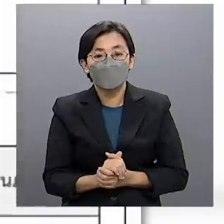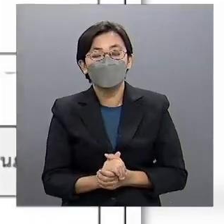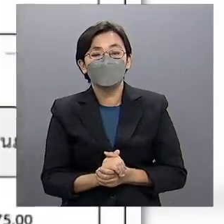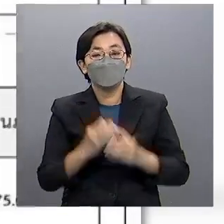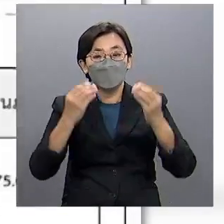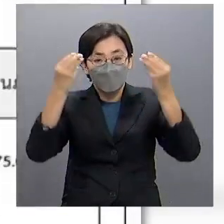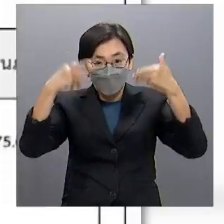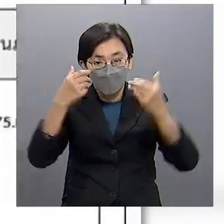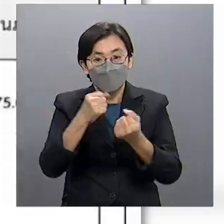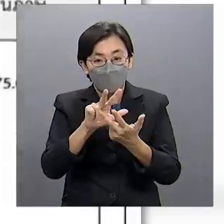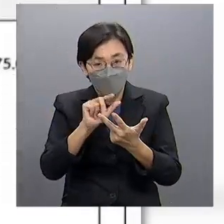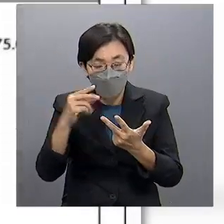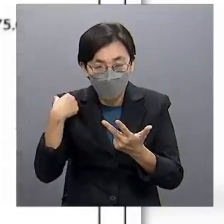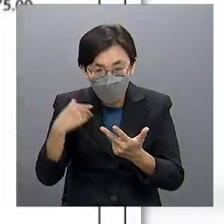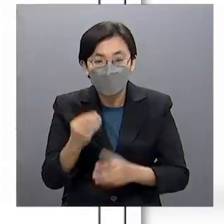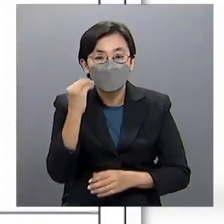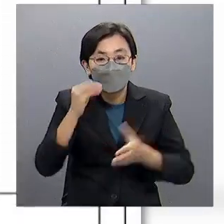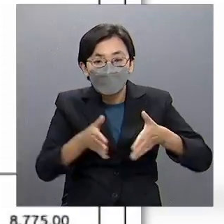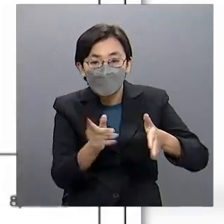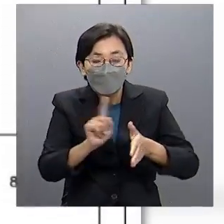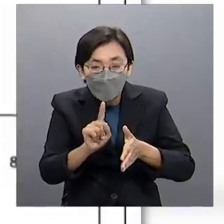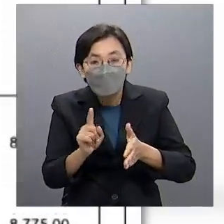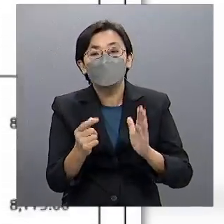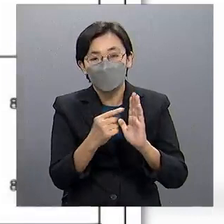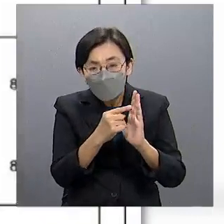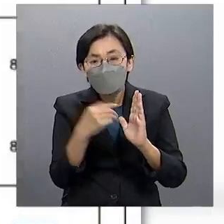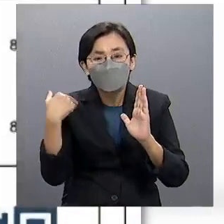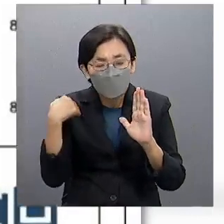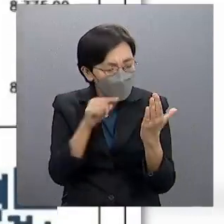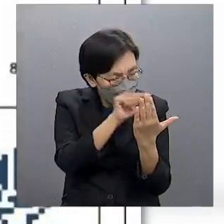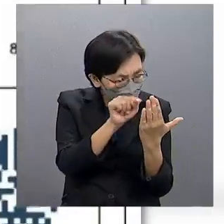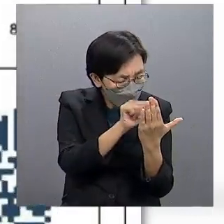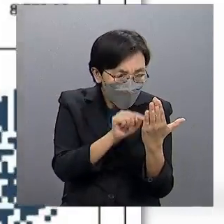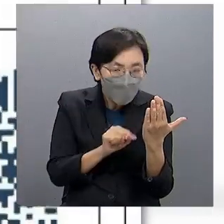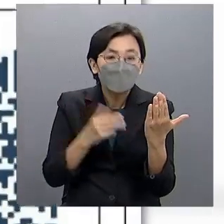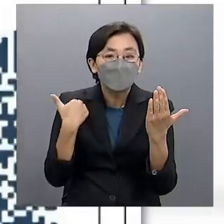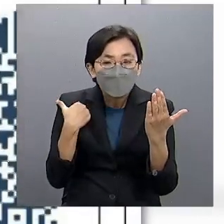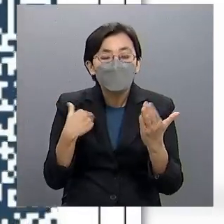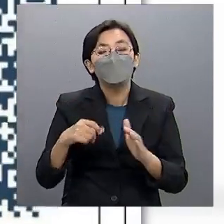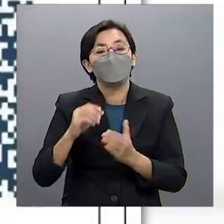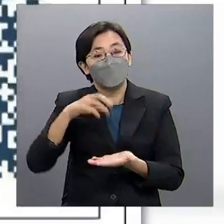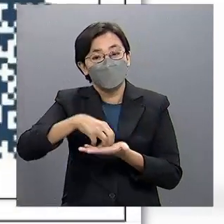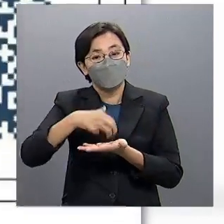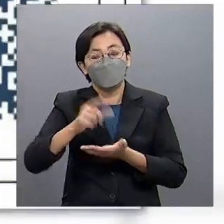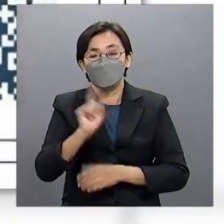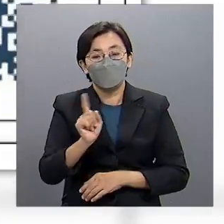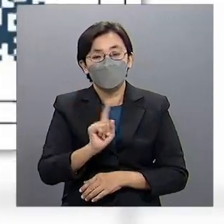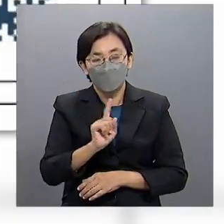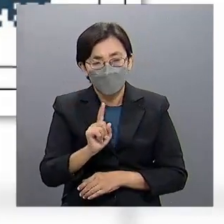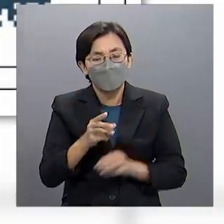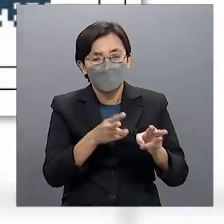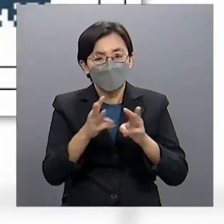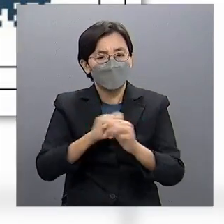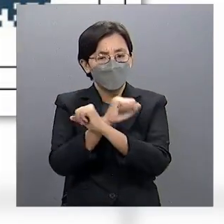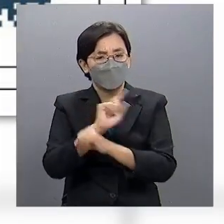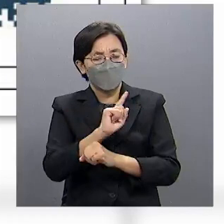มี QR code ได้สแกนอีกดูทุกอย่างน่าเชื่อถือครับคุณผู้ชมแต่เรื่องนี้ข้อเท็จจริงเป็นอย่างไรและเราจะมีวิธีในการป้องกันมิจฉาชีพอย่าง